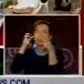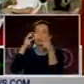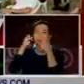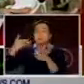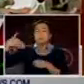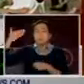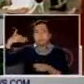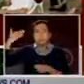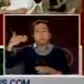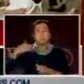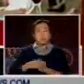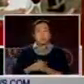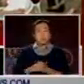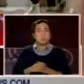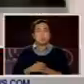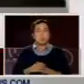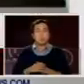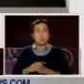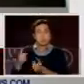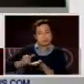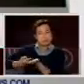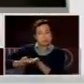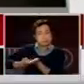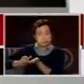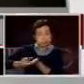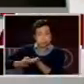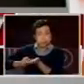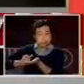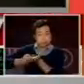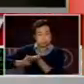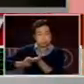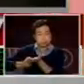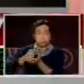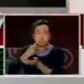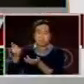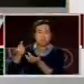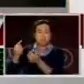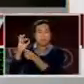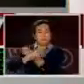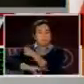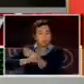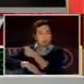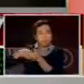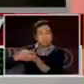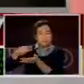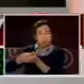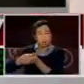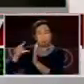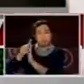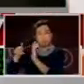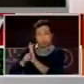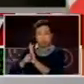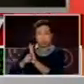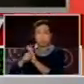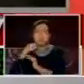noon, sa mga argumento na the Foreign Currency Act violates the Constitution. I was